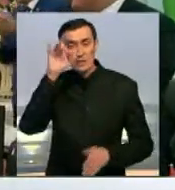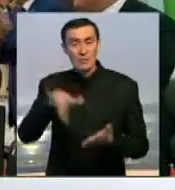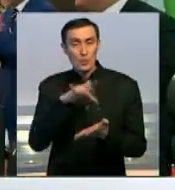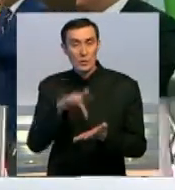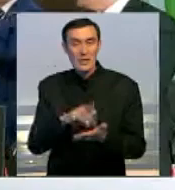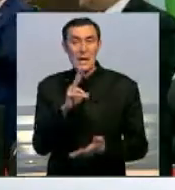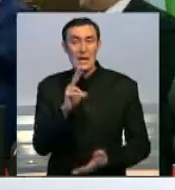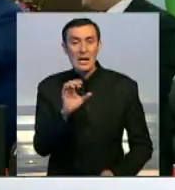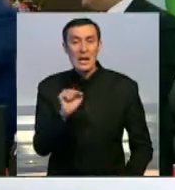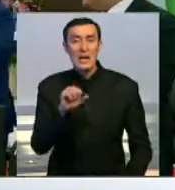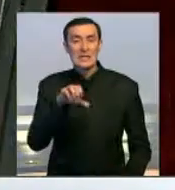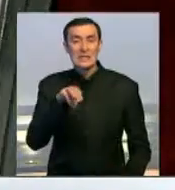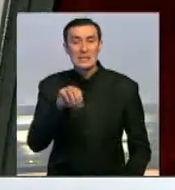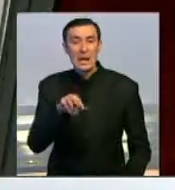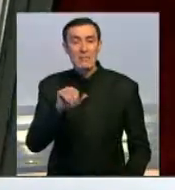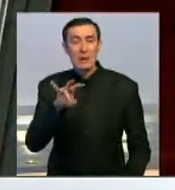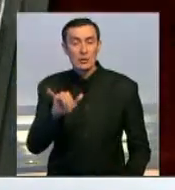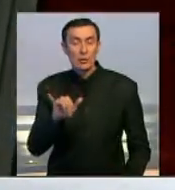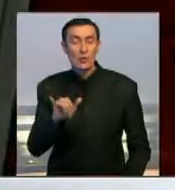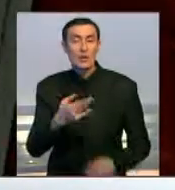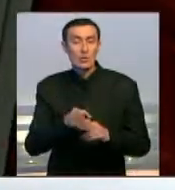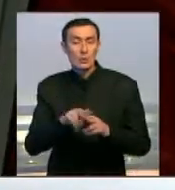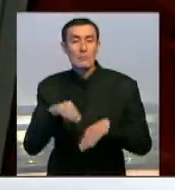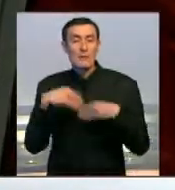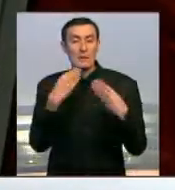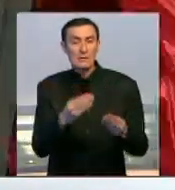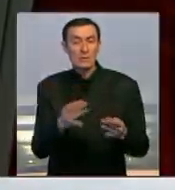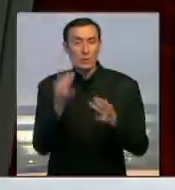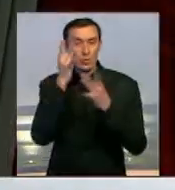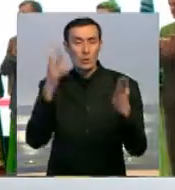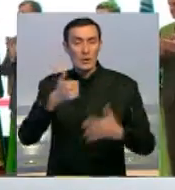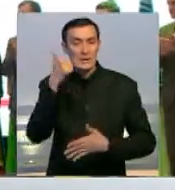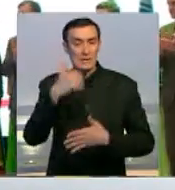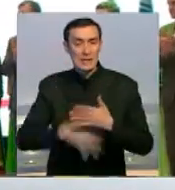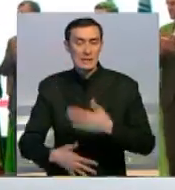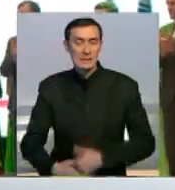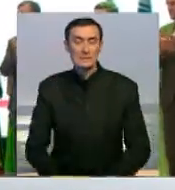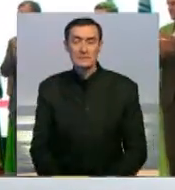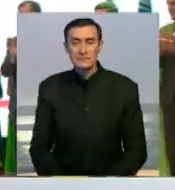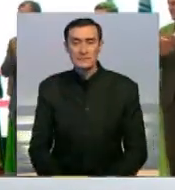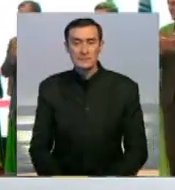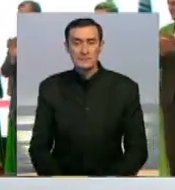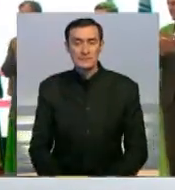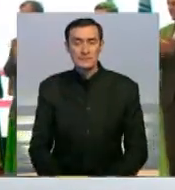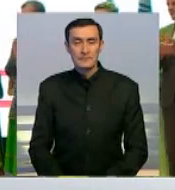городе Кастаману, который принял у Туркестана эстафету культурной столицы.